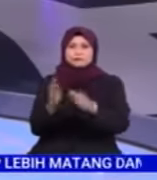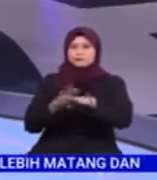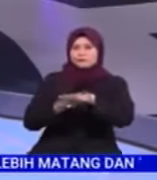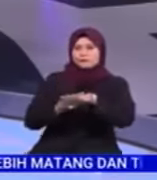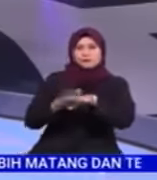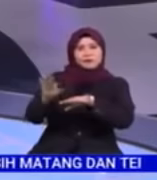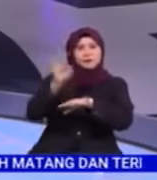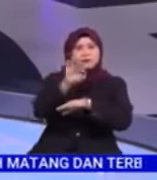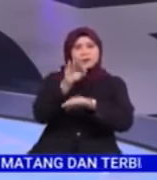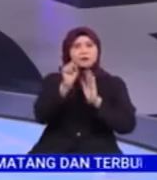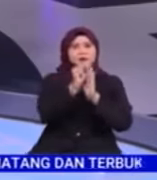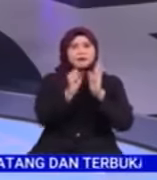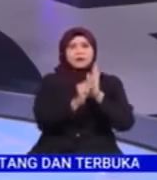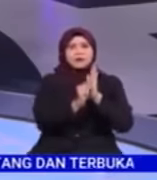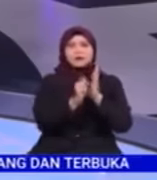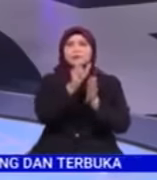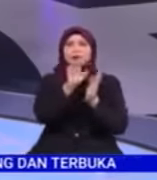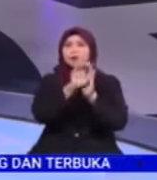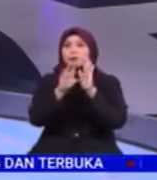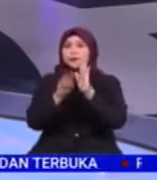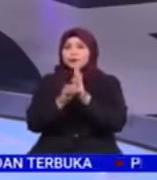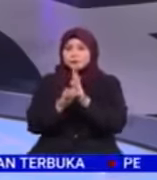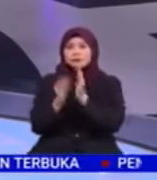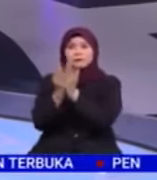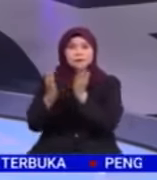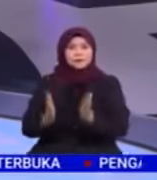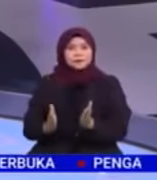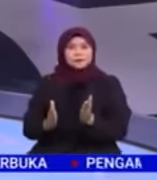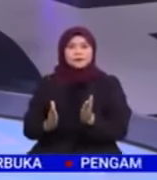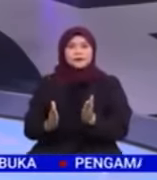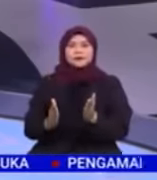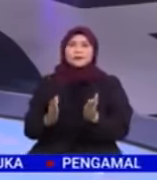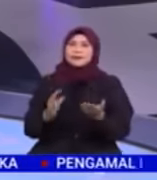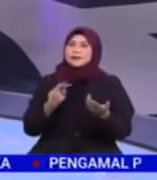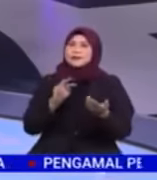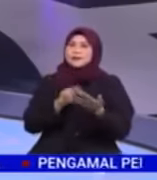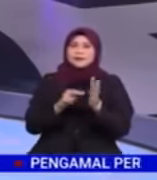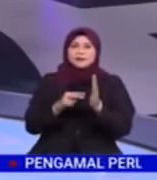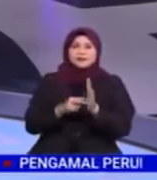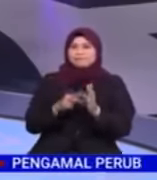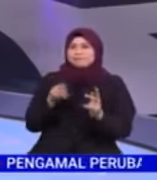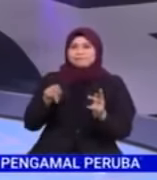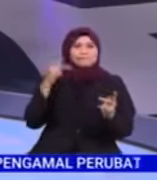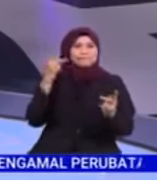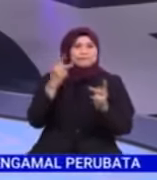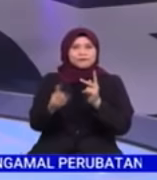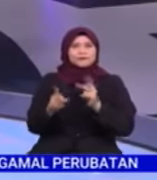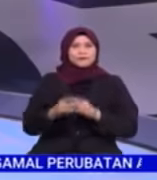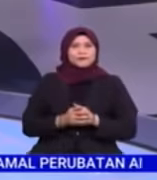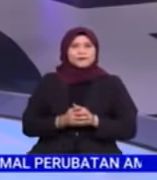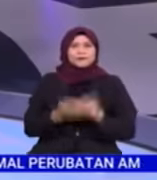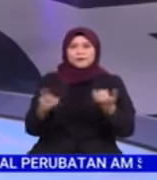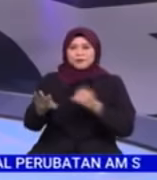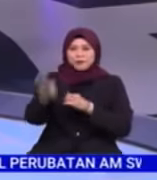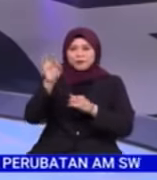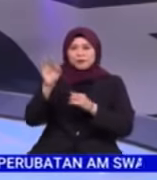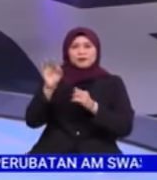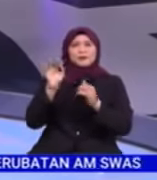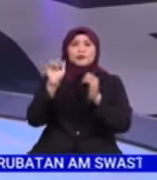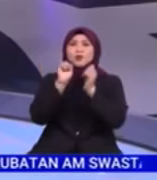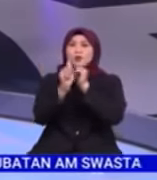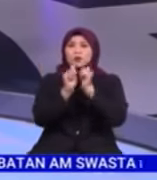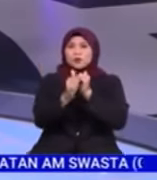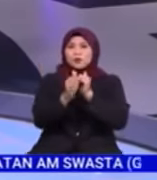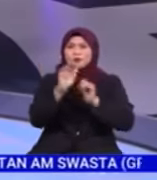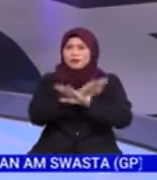sebagai syarat pendaftaran kokurikulum belajarnya merupakan sesuatu yang tidak wajar ini gunanya pemilihan acara sukan tidak